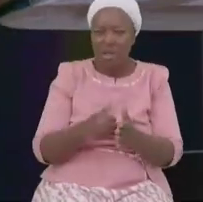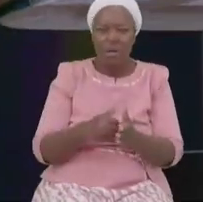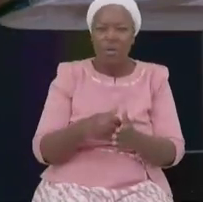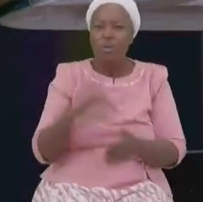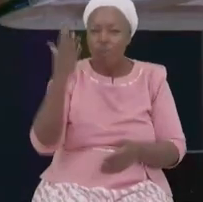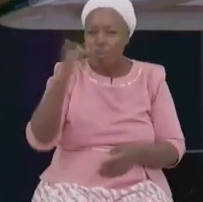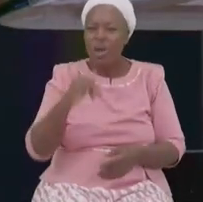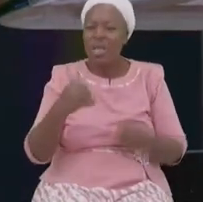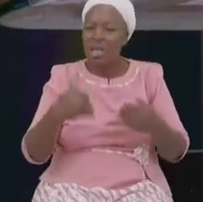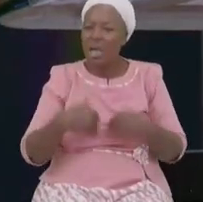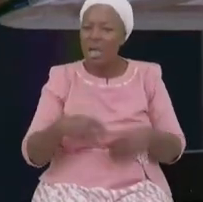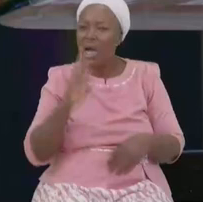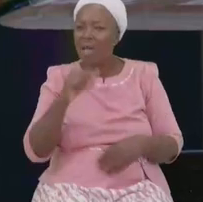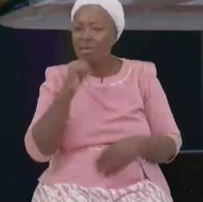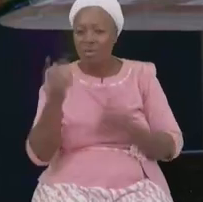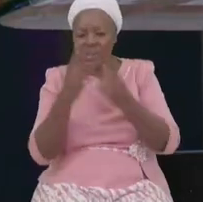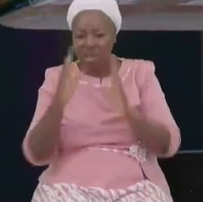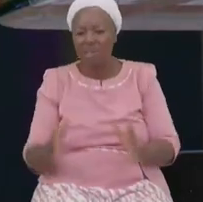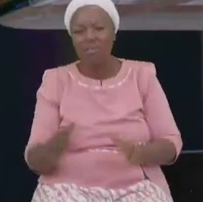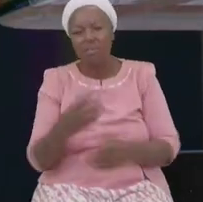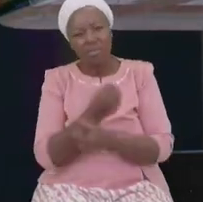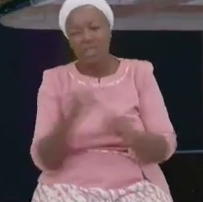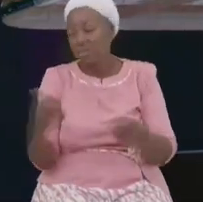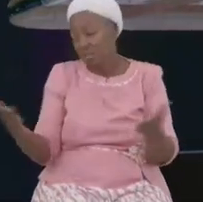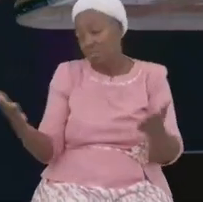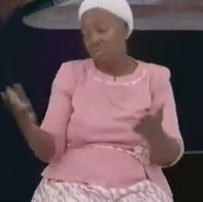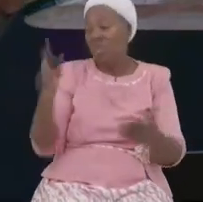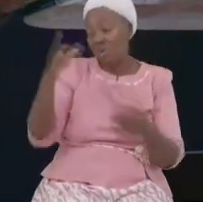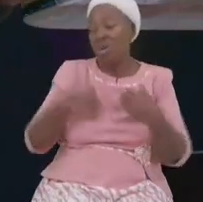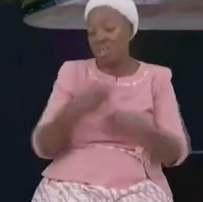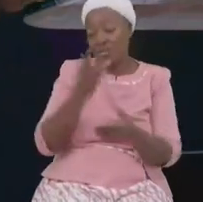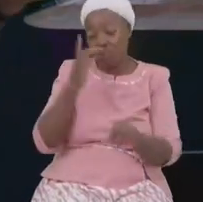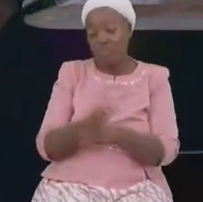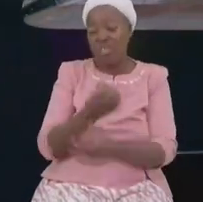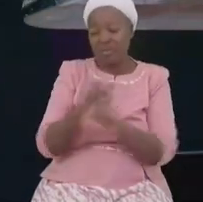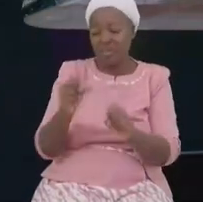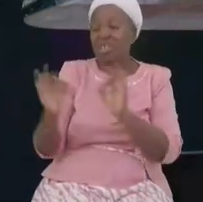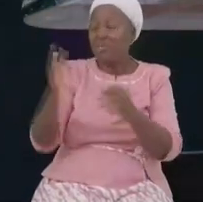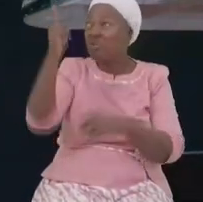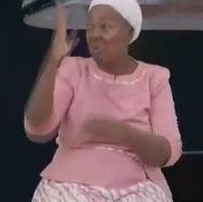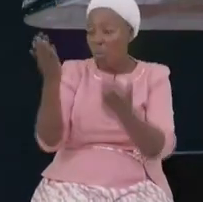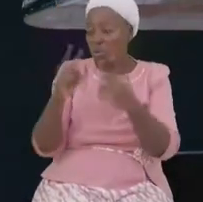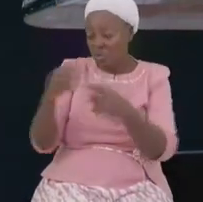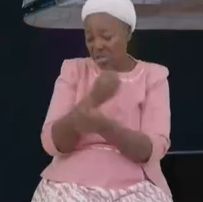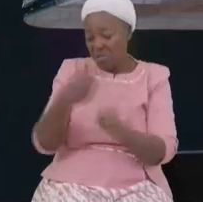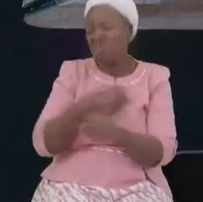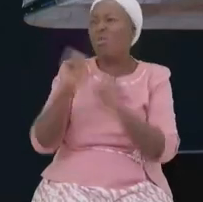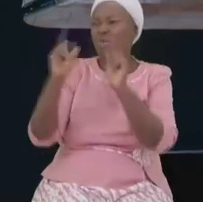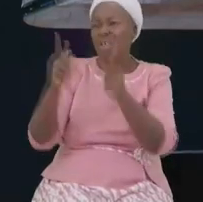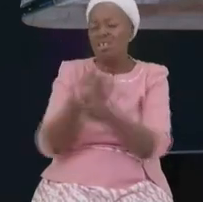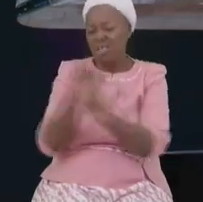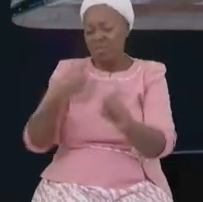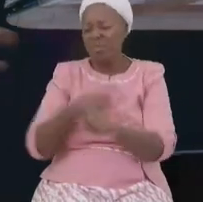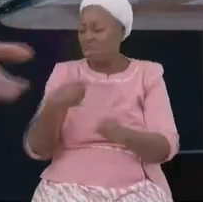sont-ils pas sauvés? Dieu a promis le salut. S'il veut me sauver, qui me sauve? Ils ne se mettent pas à genoux, ne se lèvent pas, ils ne se repentent pas,